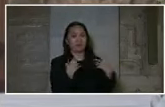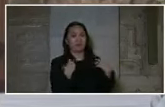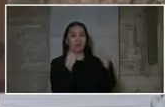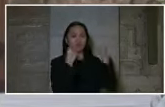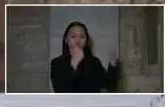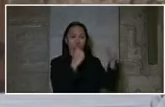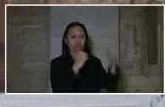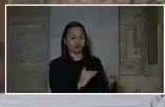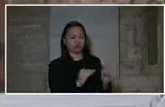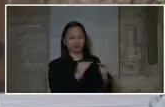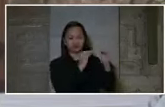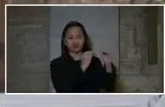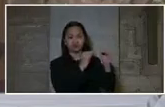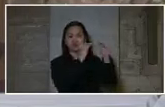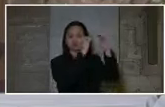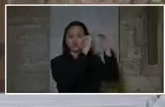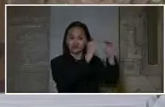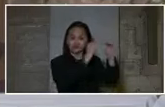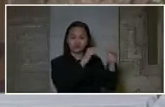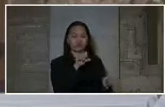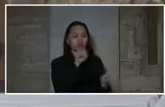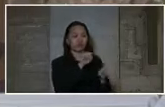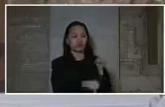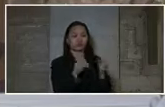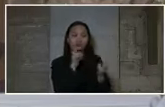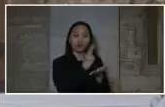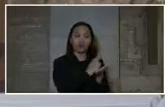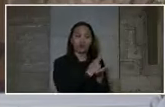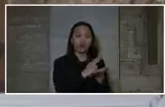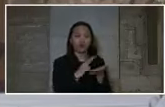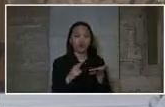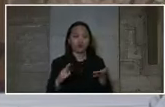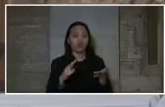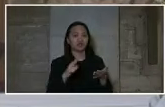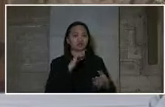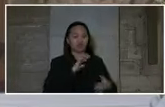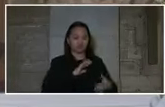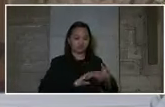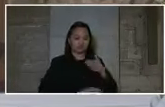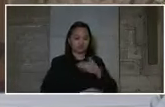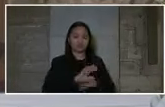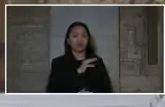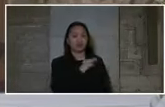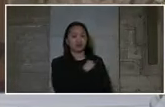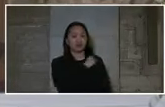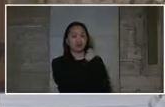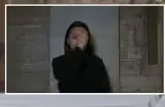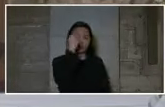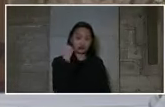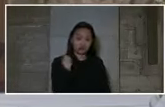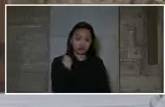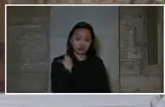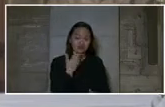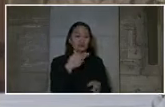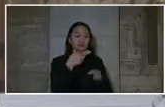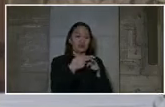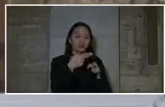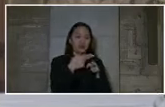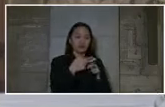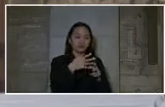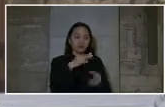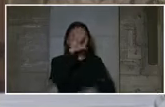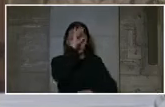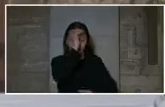ng kataas-taasan, kaya't banal ang ipanganganak mo at tatawaging anak ng